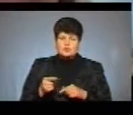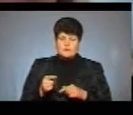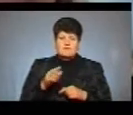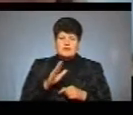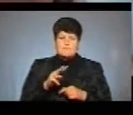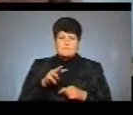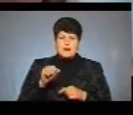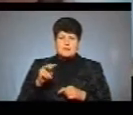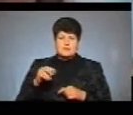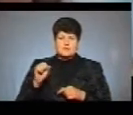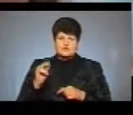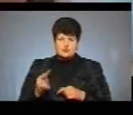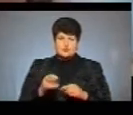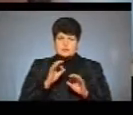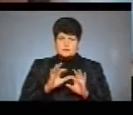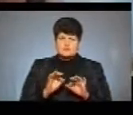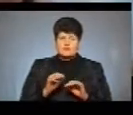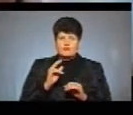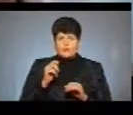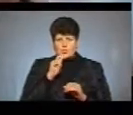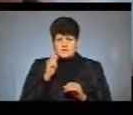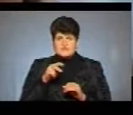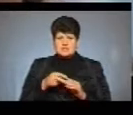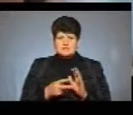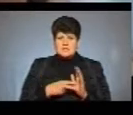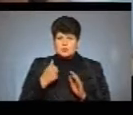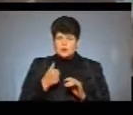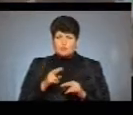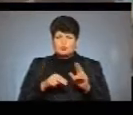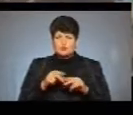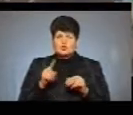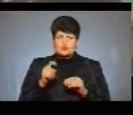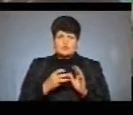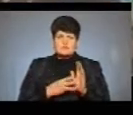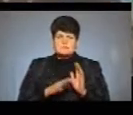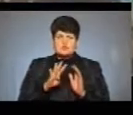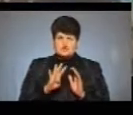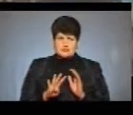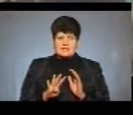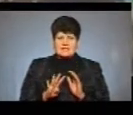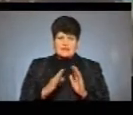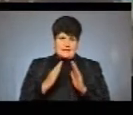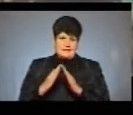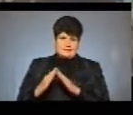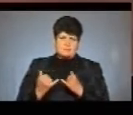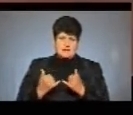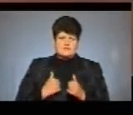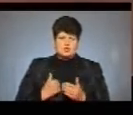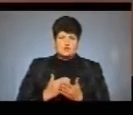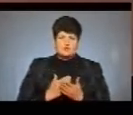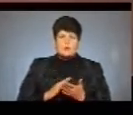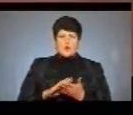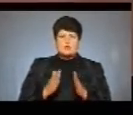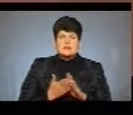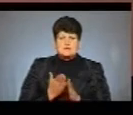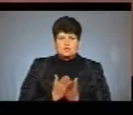Маланчук розповів, в Україні з 2017 року будують 184 таких казарми для військовослужбовців контрактної